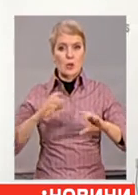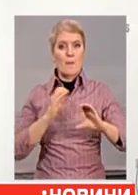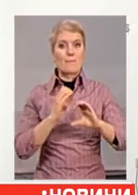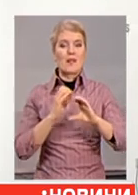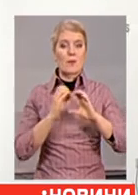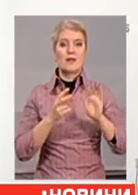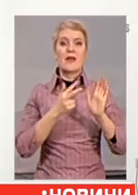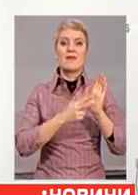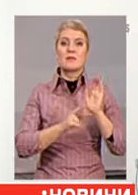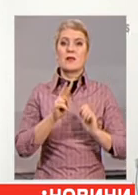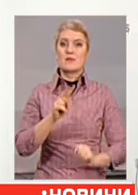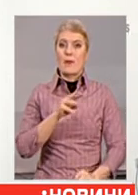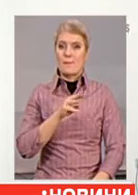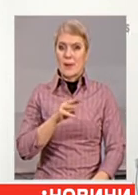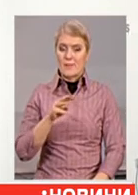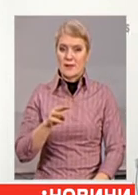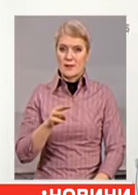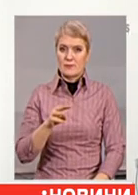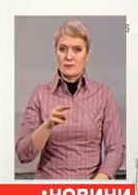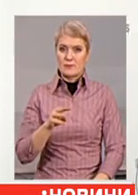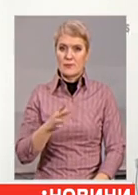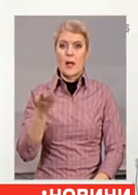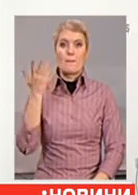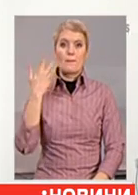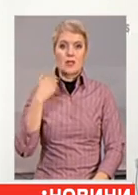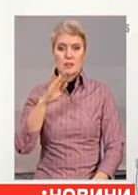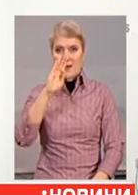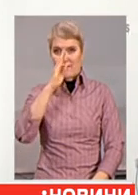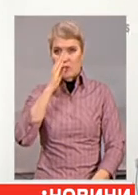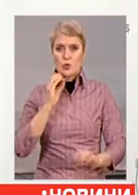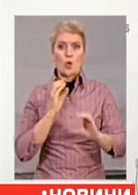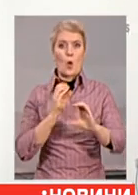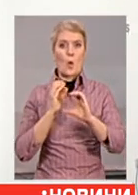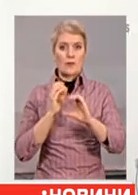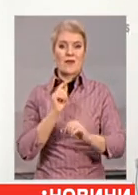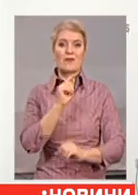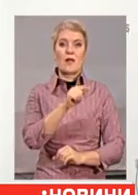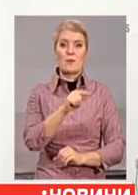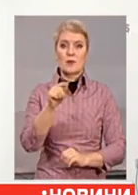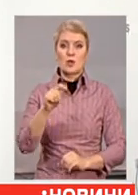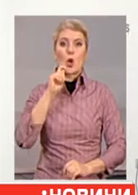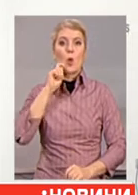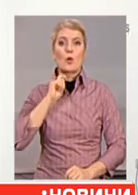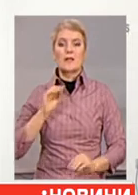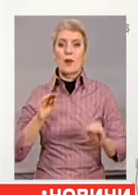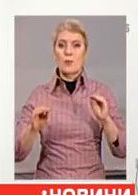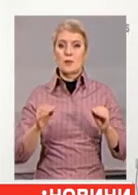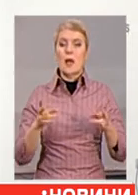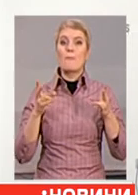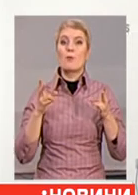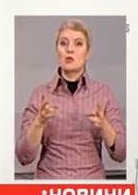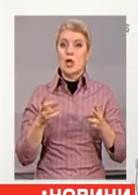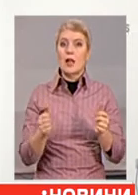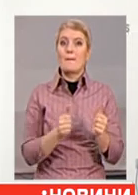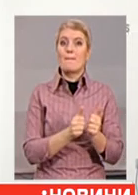калібром 82 мм. Під час ворожих обстрілів тамтешніх українських позицій постраждали також і прилеглі